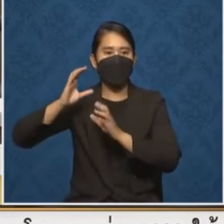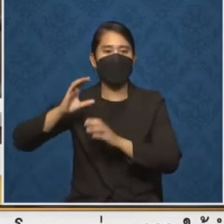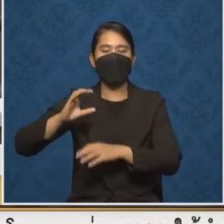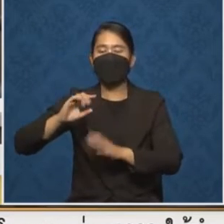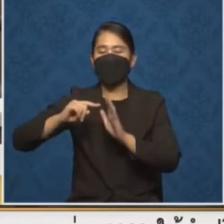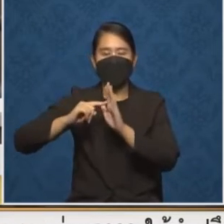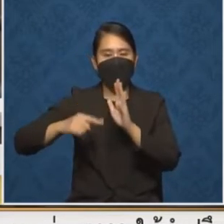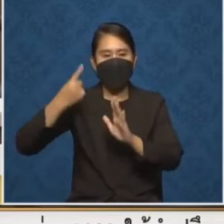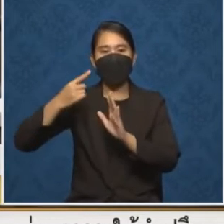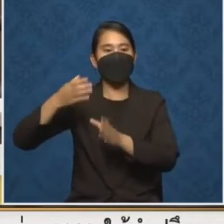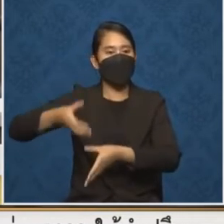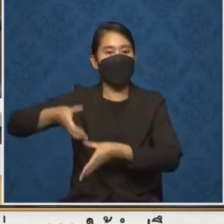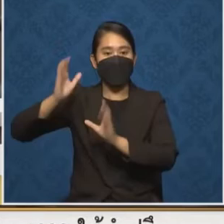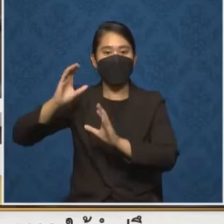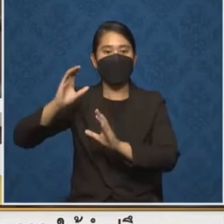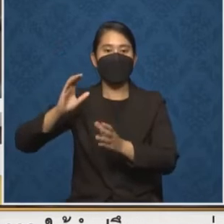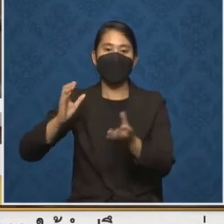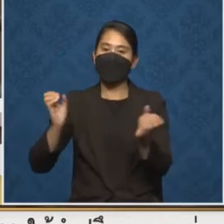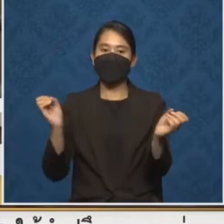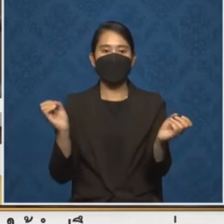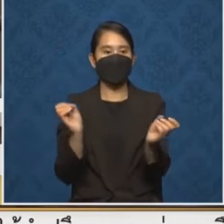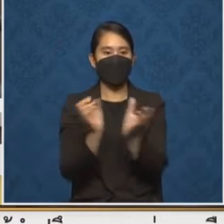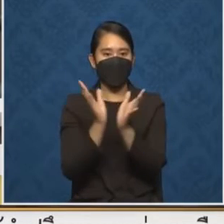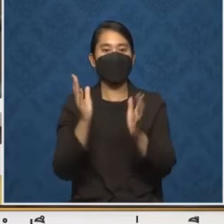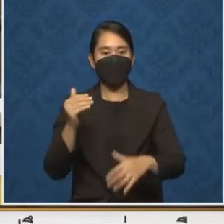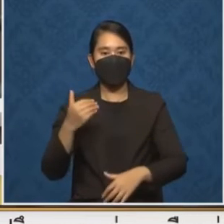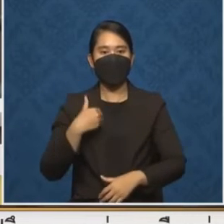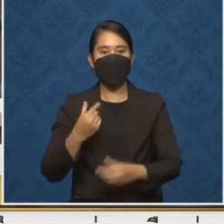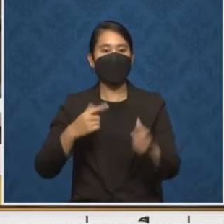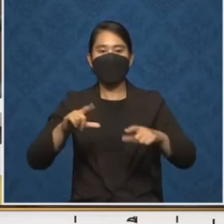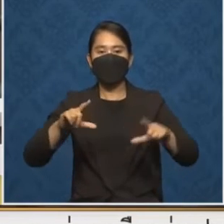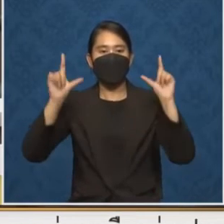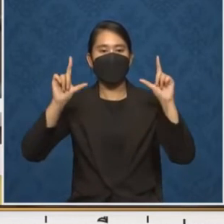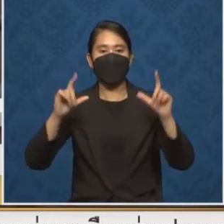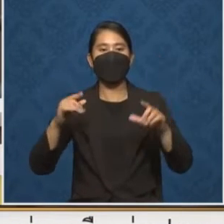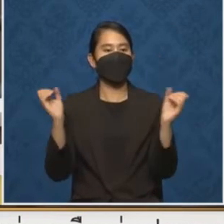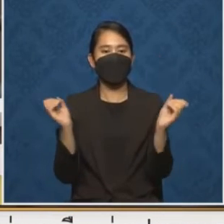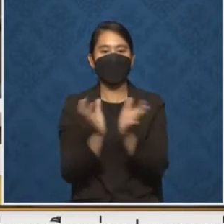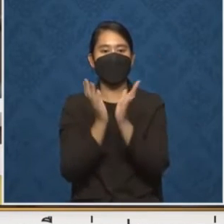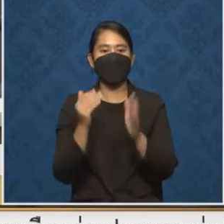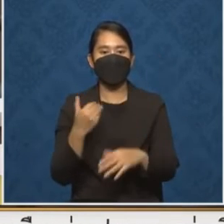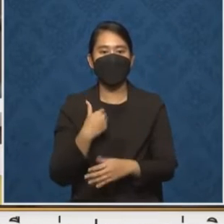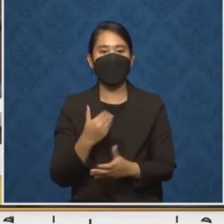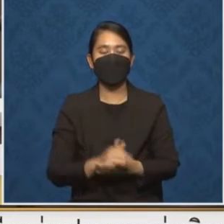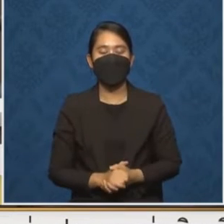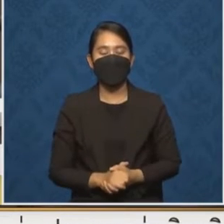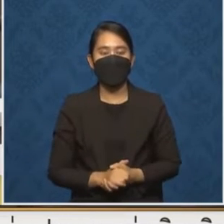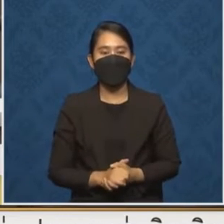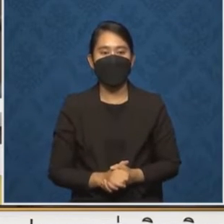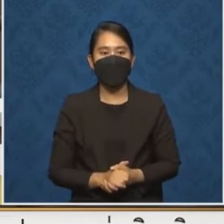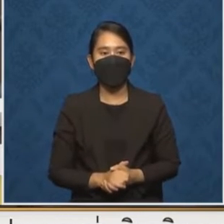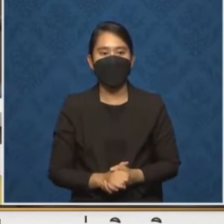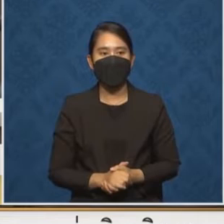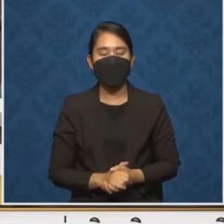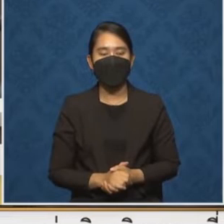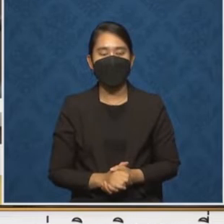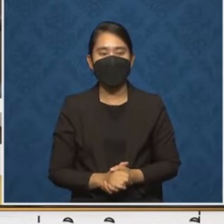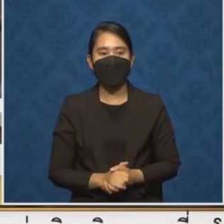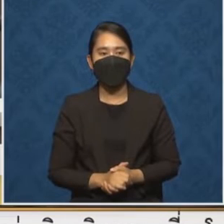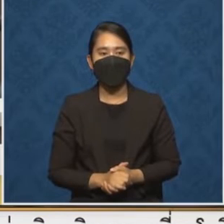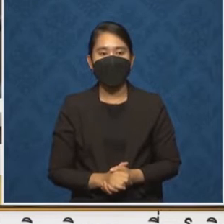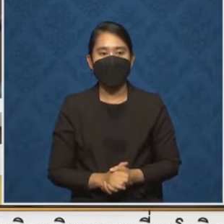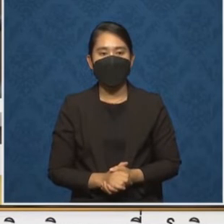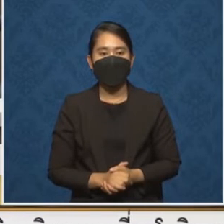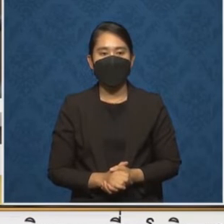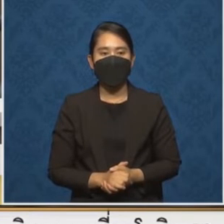ิ่มปใหหมดเลยอัี้กระทบกับคามน่า เชื่อถขปเทศอย่างยิ่ง นะครับทีทนถามว่า